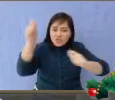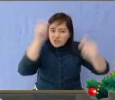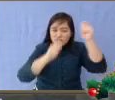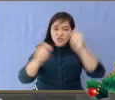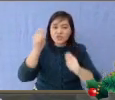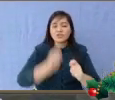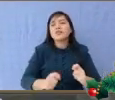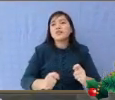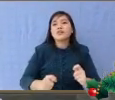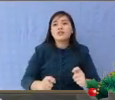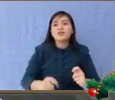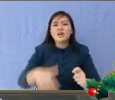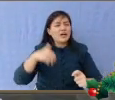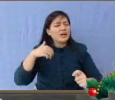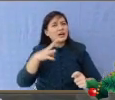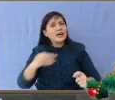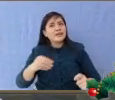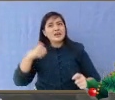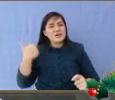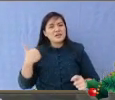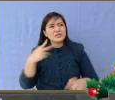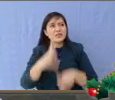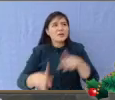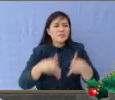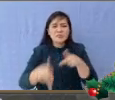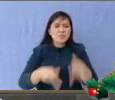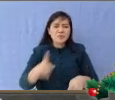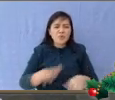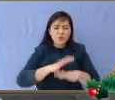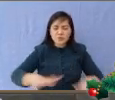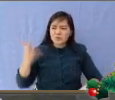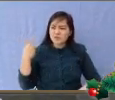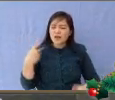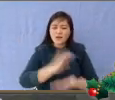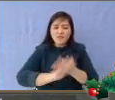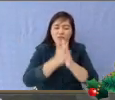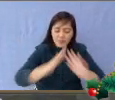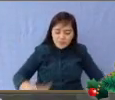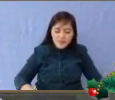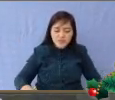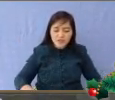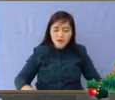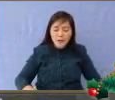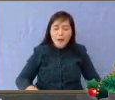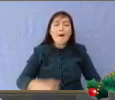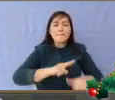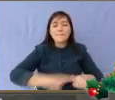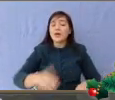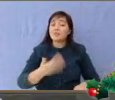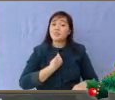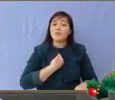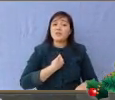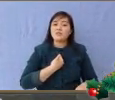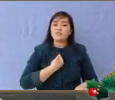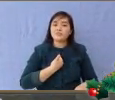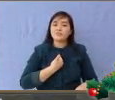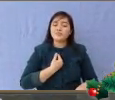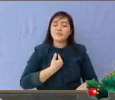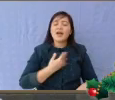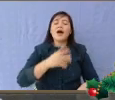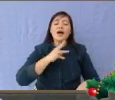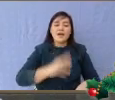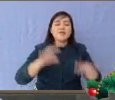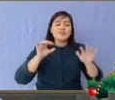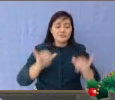Sapagkat hindi naman talaga alam nila, hindi nila alam yung mensahe, kaya nagkagulo sila. The text was taken out of context.